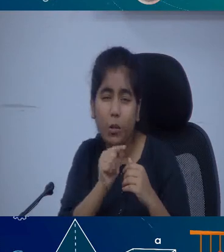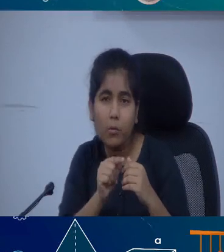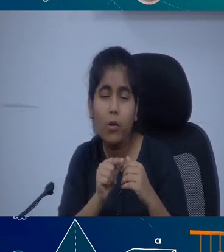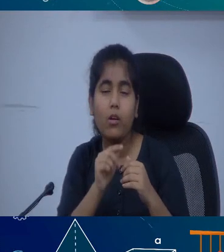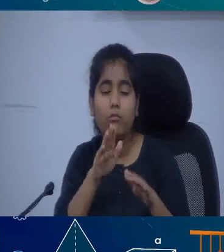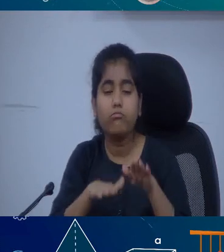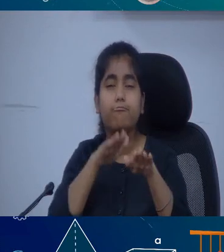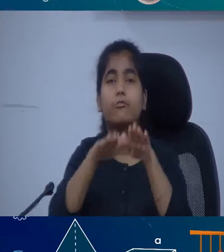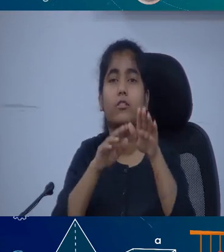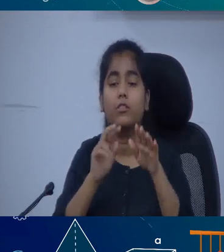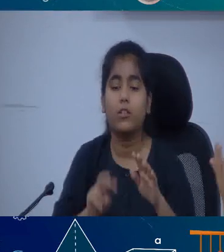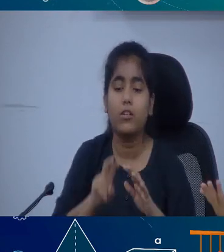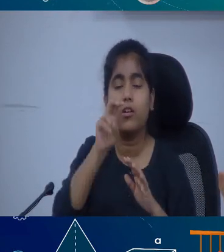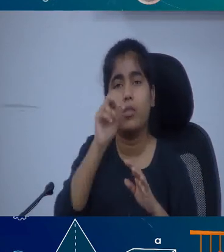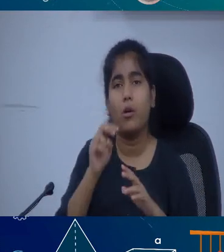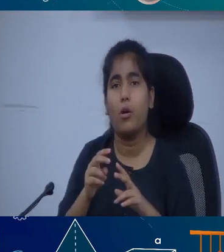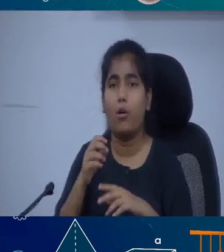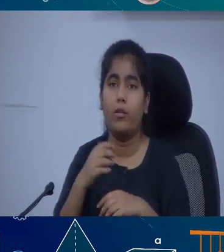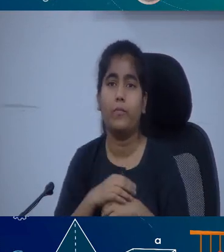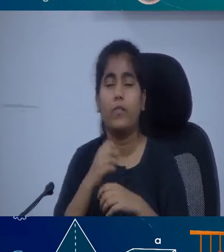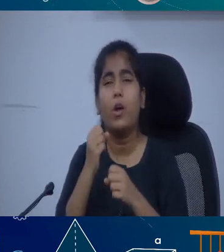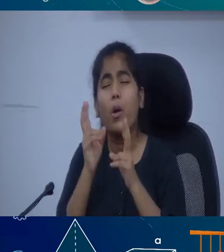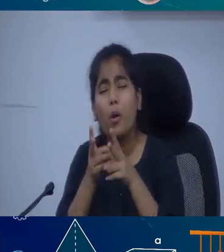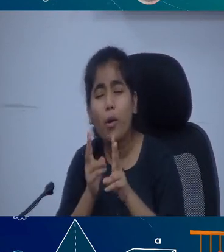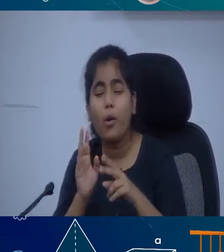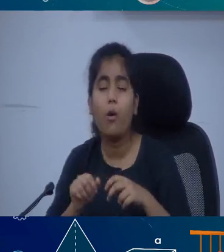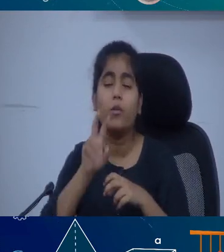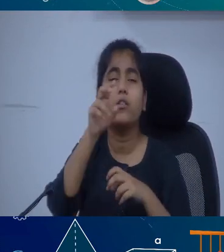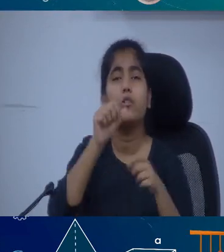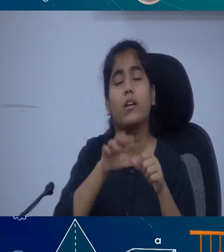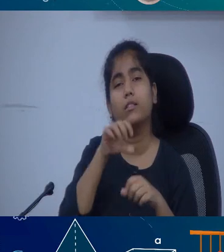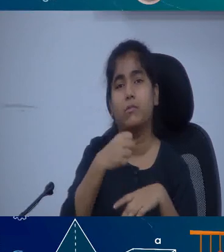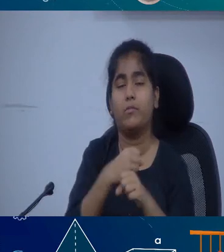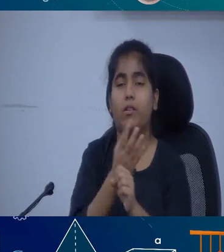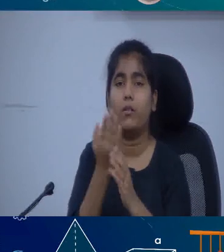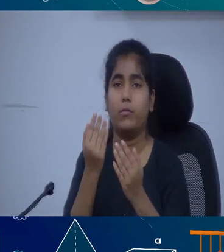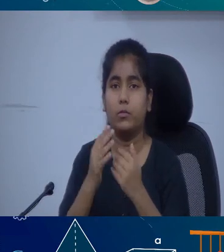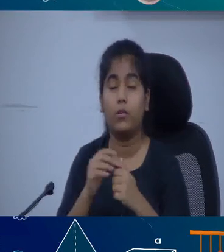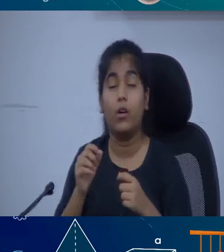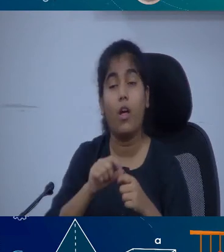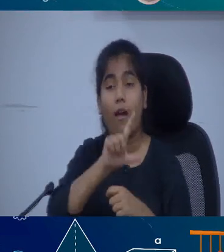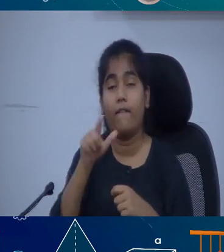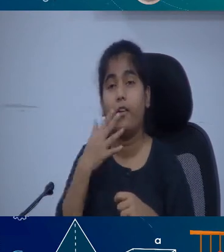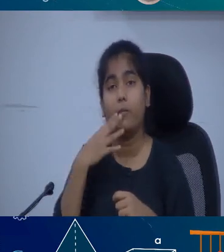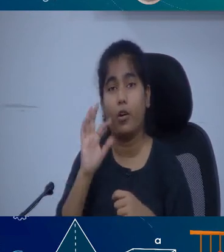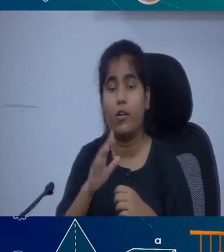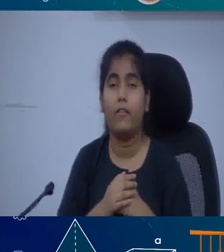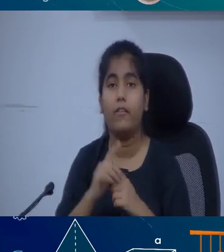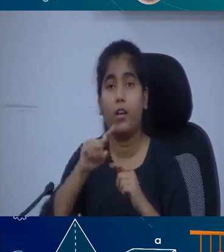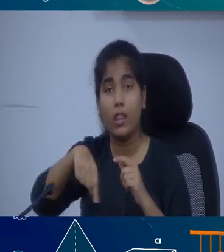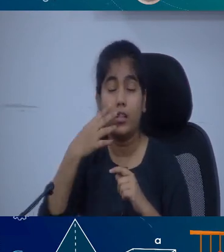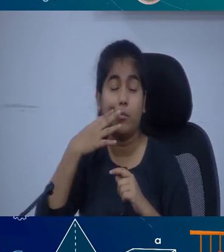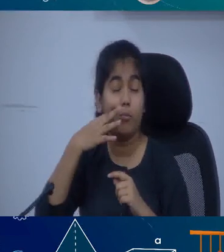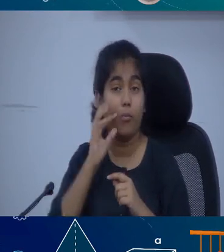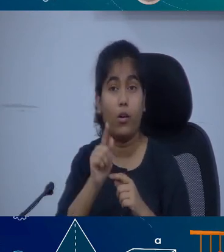है और डिफ़िकल्टी भी हो सकती है. तो इन्हीं को ही, ये छोटी छोटी पहलू को रखते हुए आप एक स्टेयरकेस को, जो नॉर्मल स्टेयरकेस है, उसको आप सुगम में बना सकते